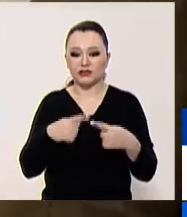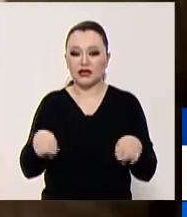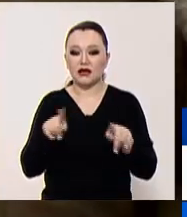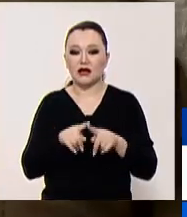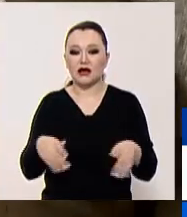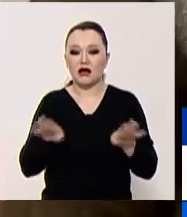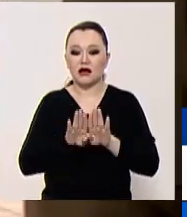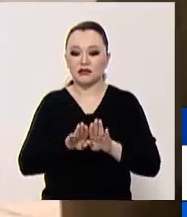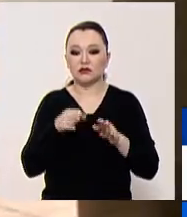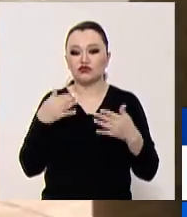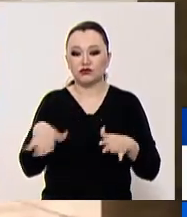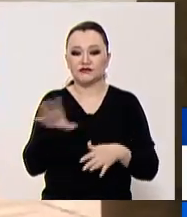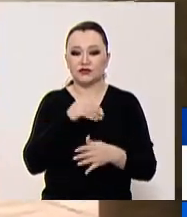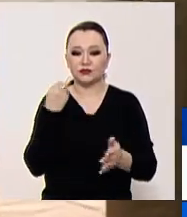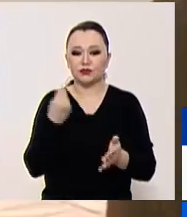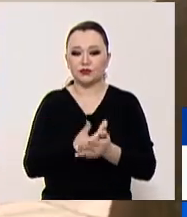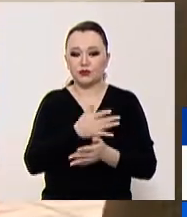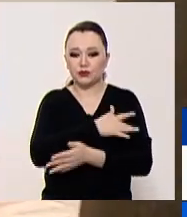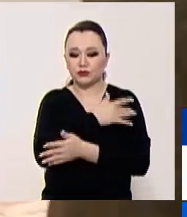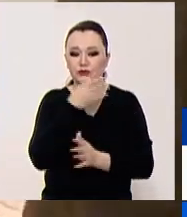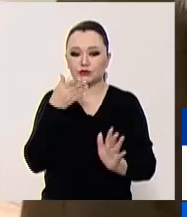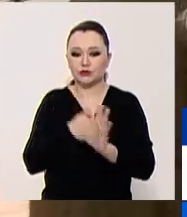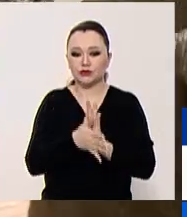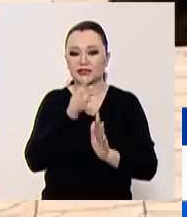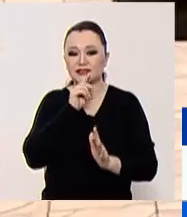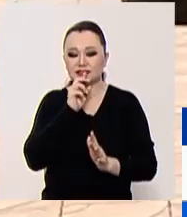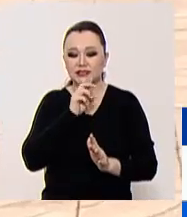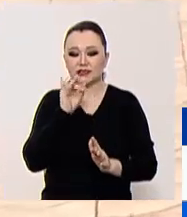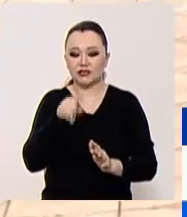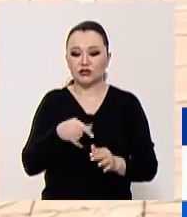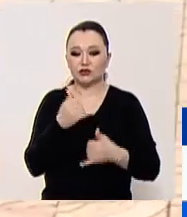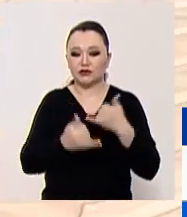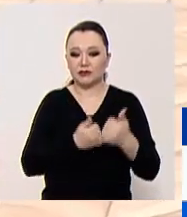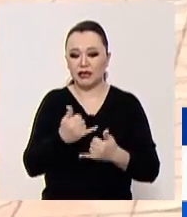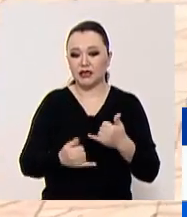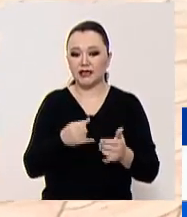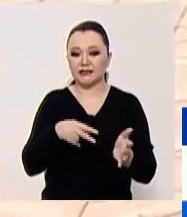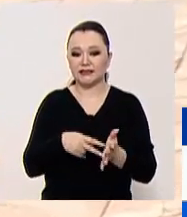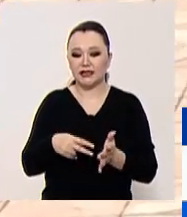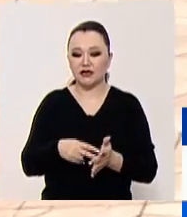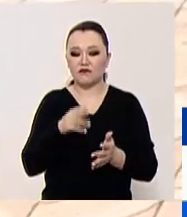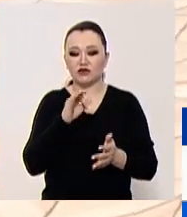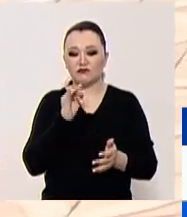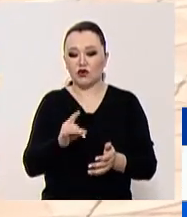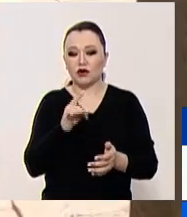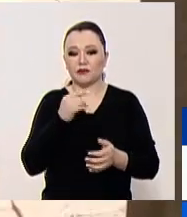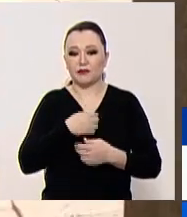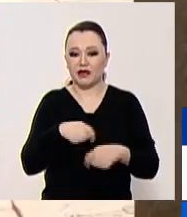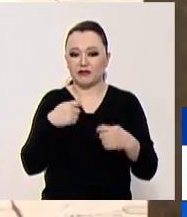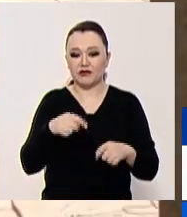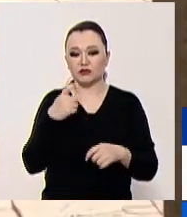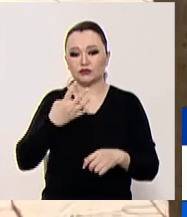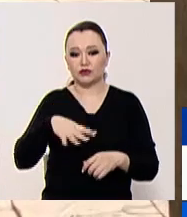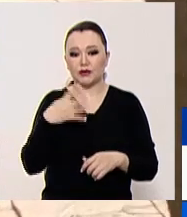потому, что подорожало все – комуслуги, расходы на дизель и даже цены на удобрения. Если в прошлом году фосфорные удобрения продавали по